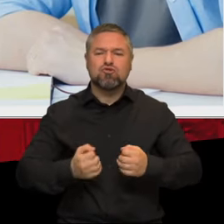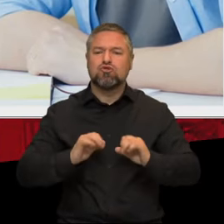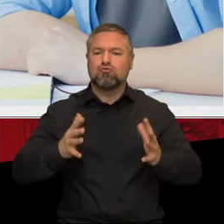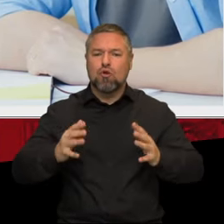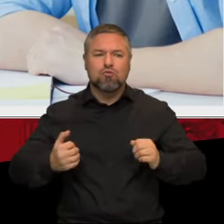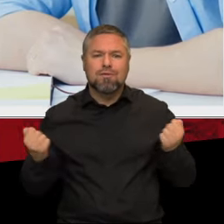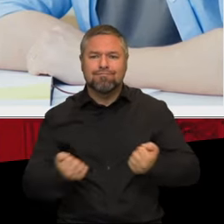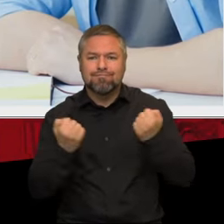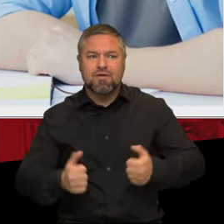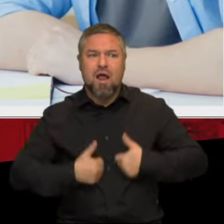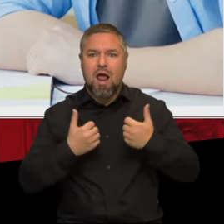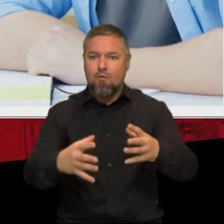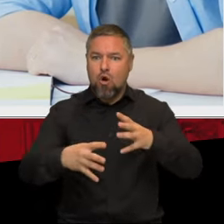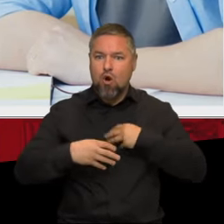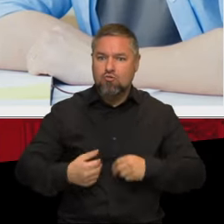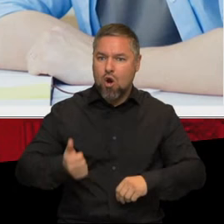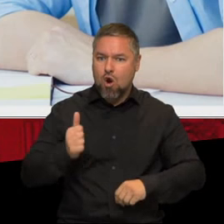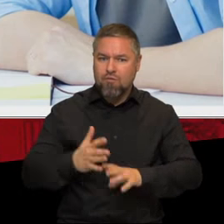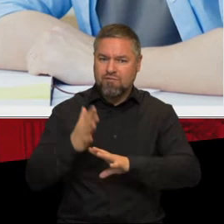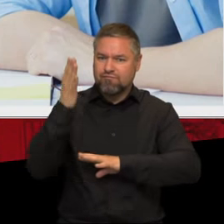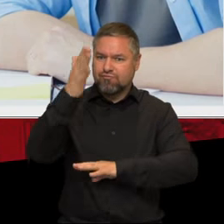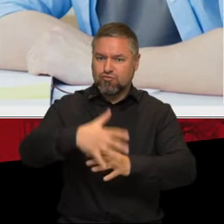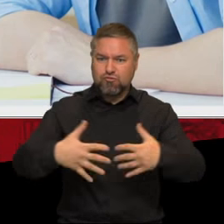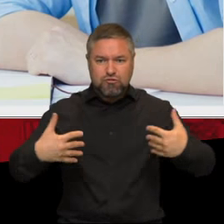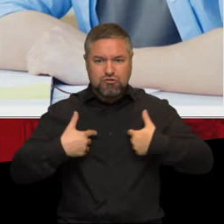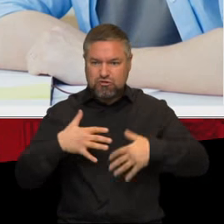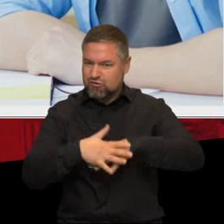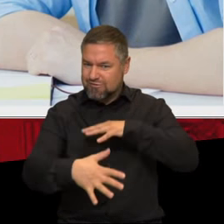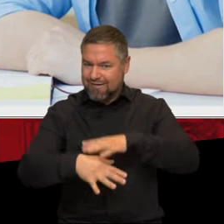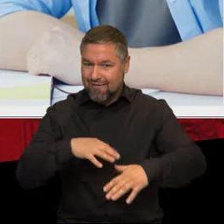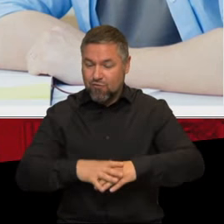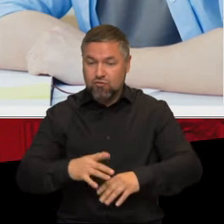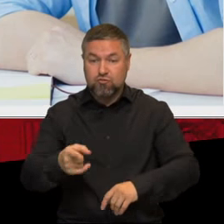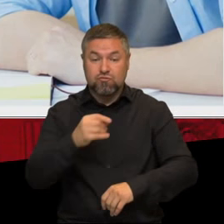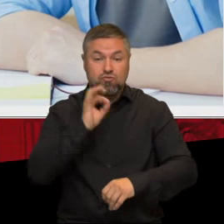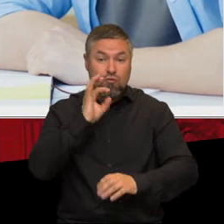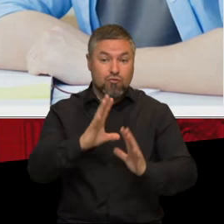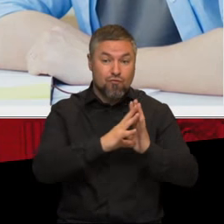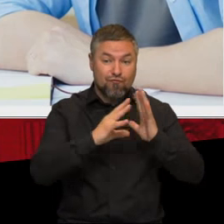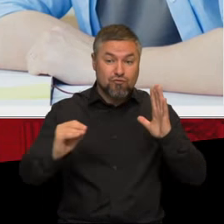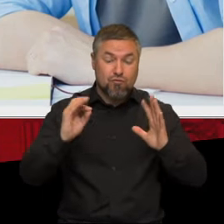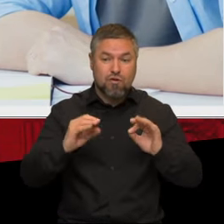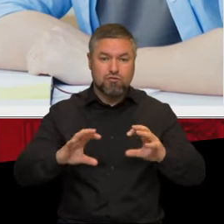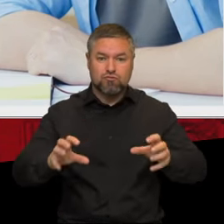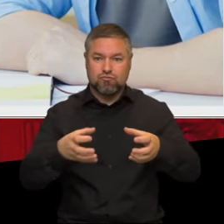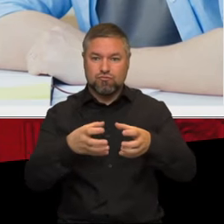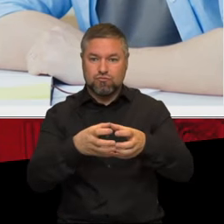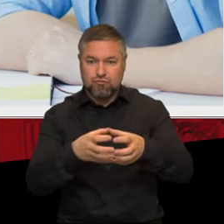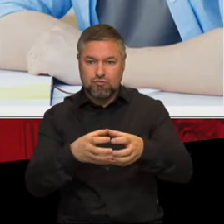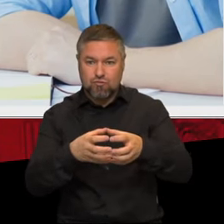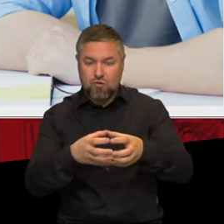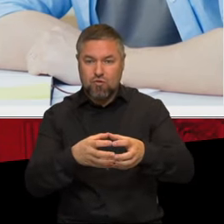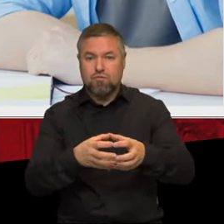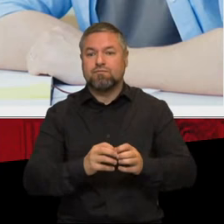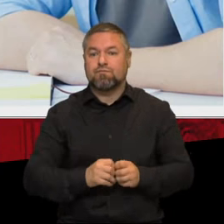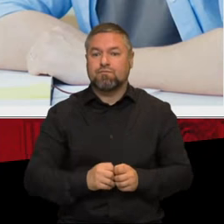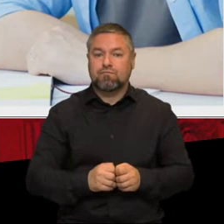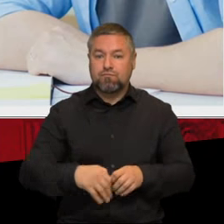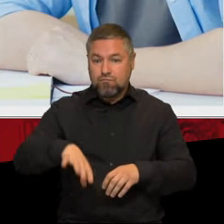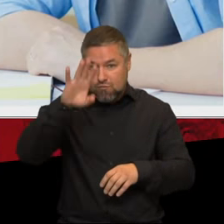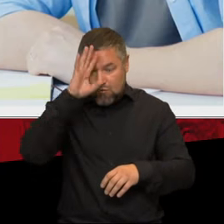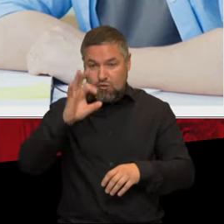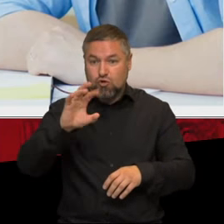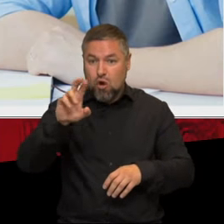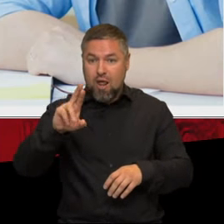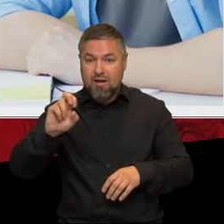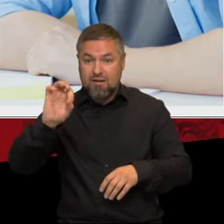by zdobyć kompetencje niezbędne w późniejszym życiu zawodowym. Doskonałym wzorcem mogą być zespoły GUS lub Łódź Solar